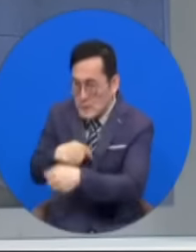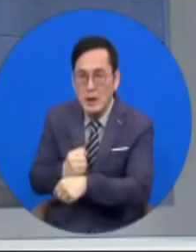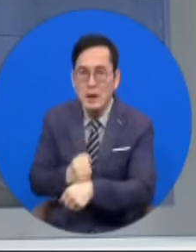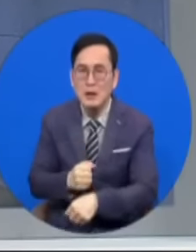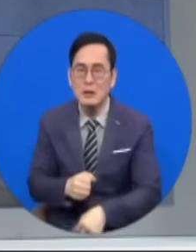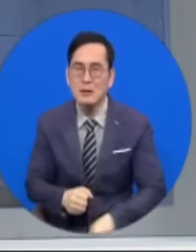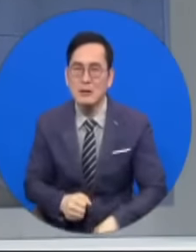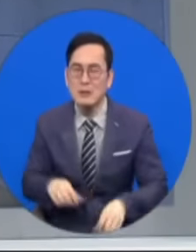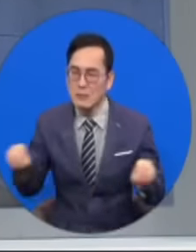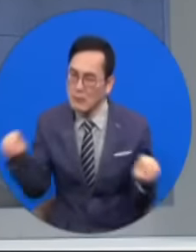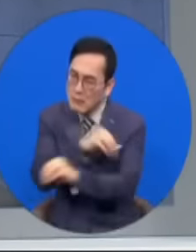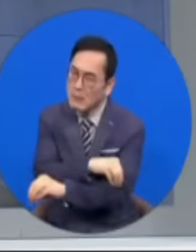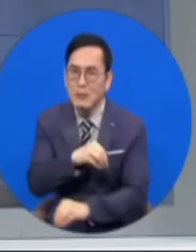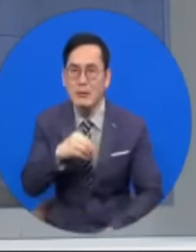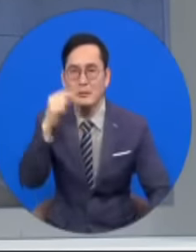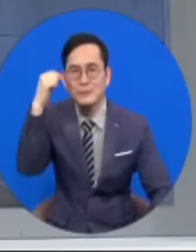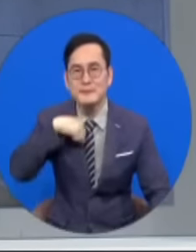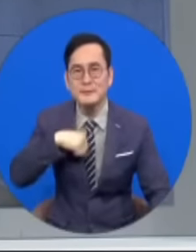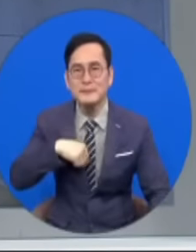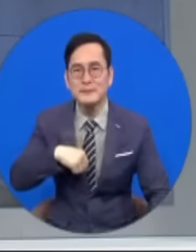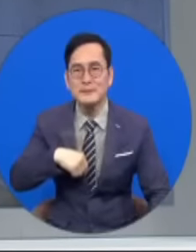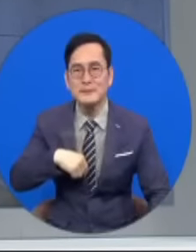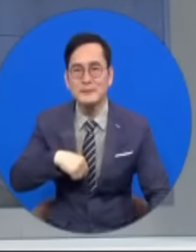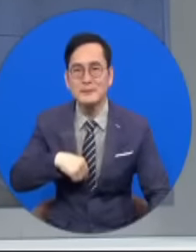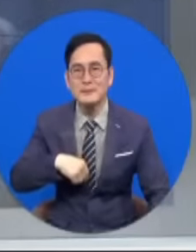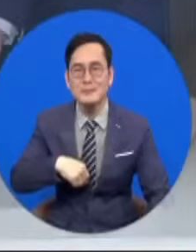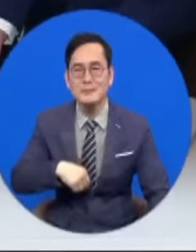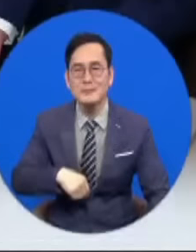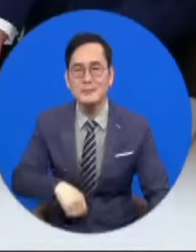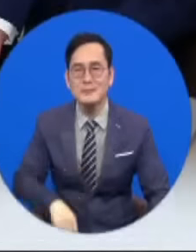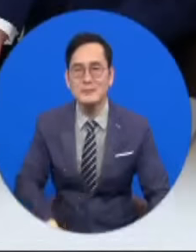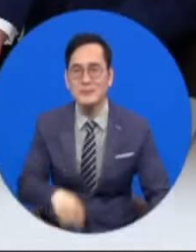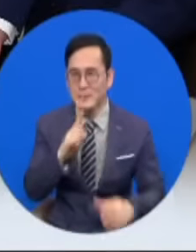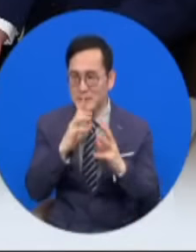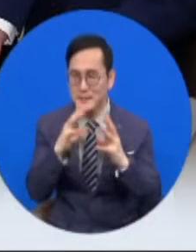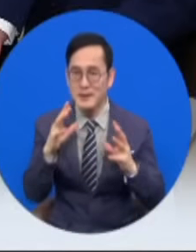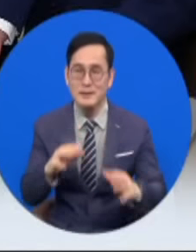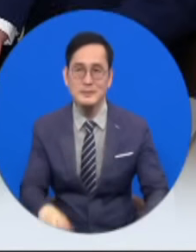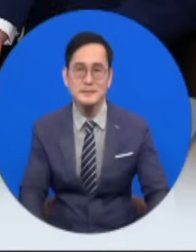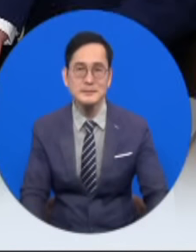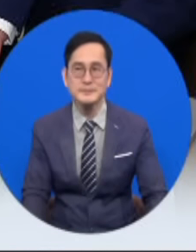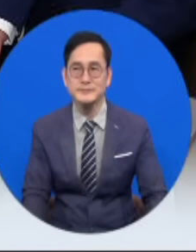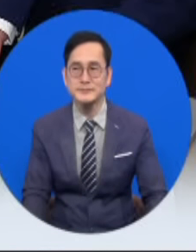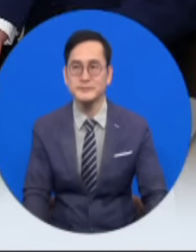대한 논란 제기할 수밖에 없을 것 같습니다 함께 보시죠이 대목인데